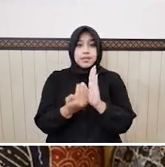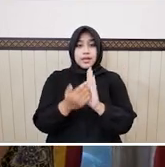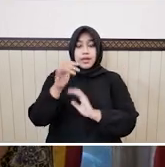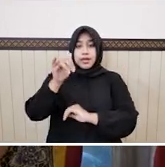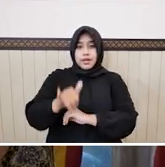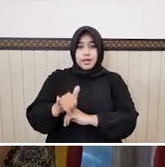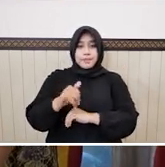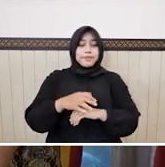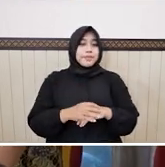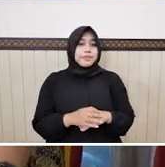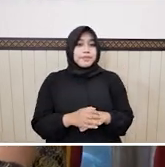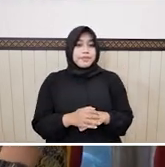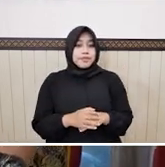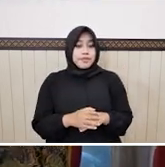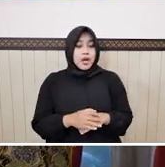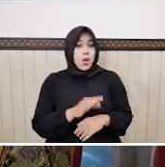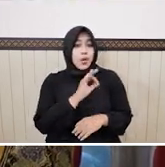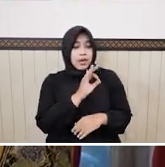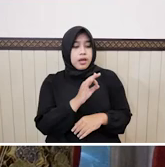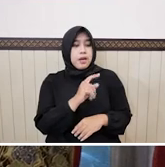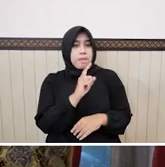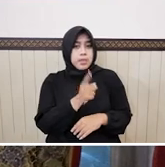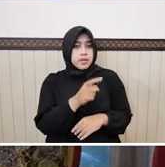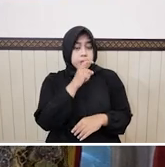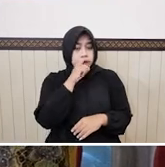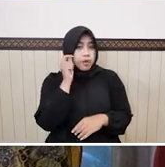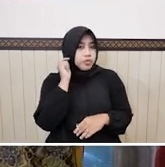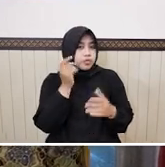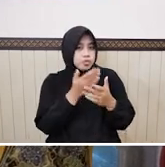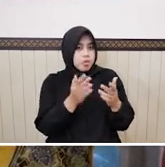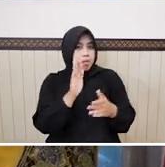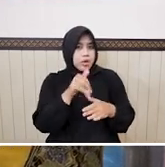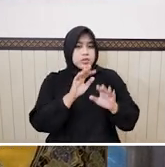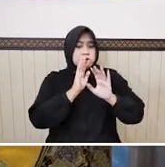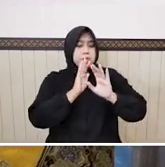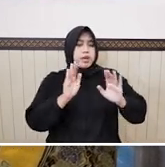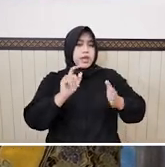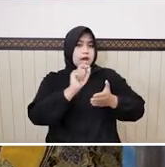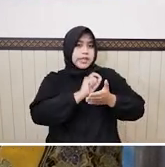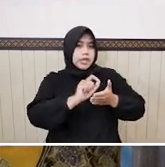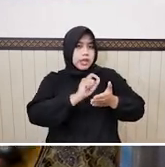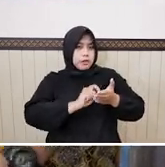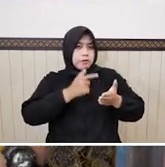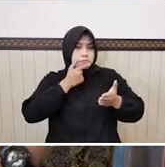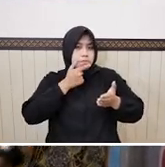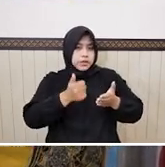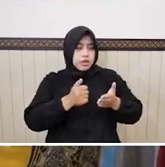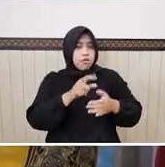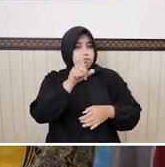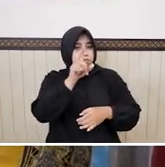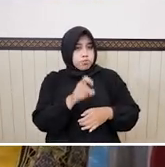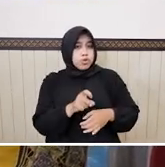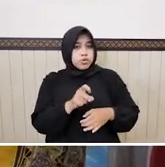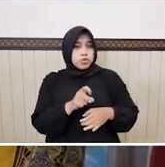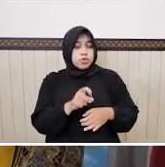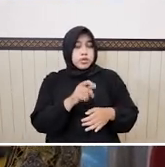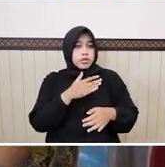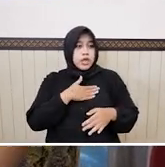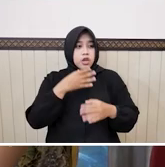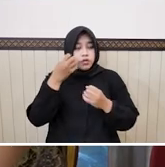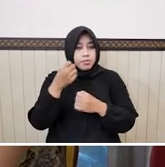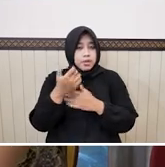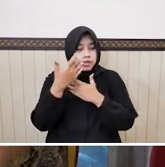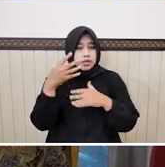meswan Yap eh tentu Bapak Ibu masih banyak catatan-catatan yang penting dan perlu kita sampaikan